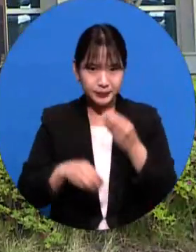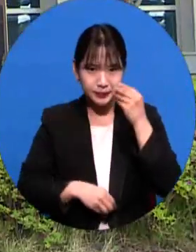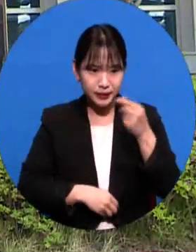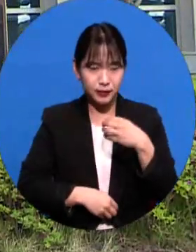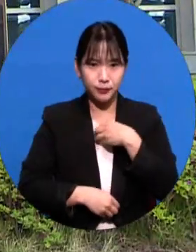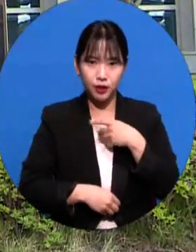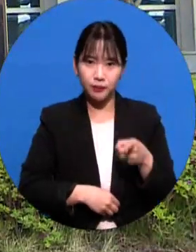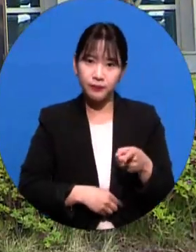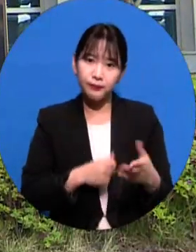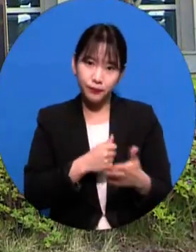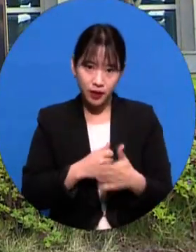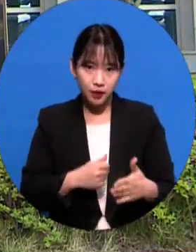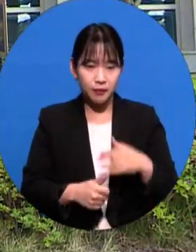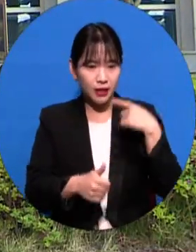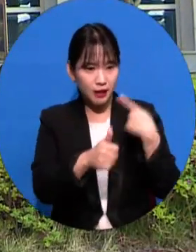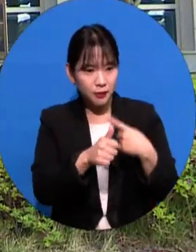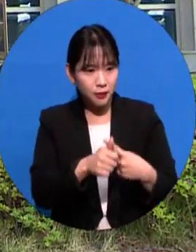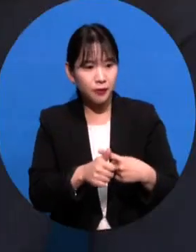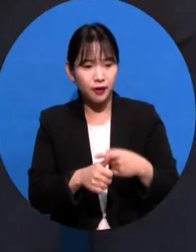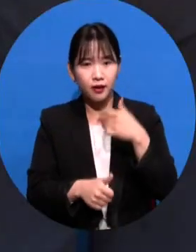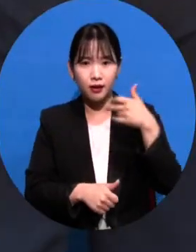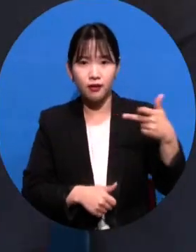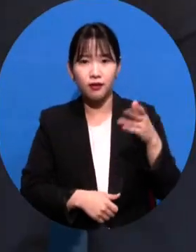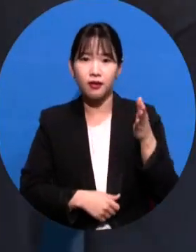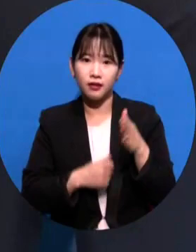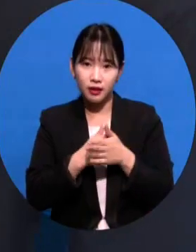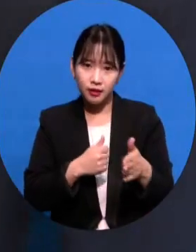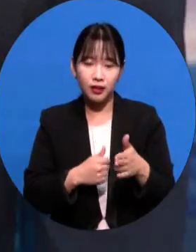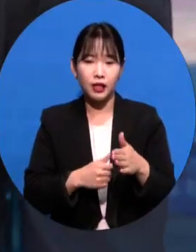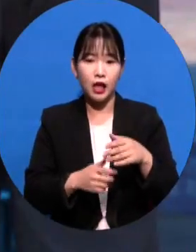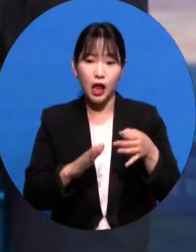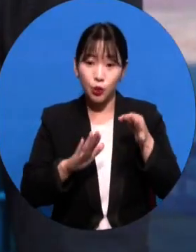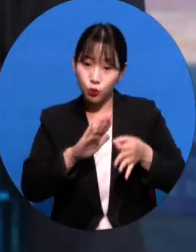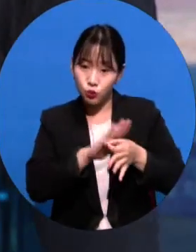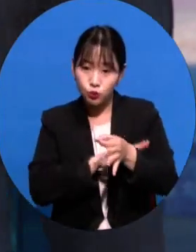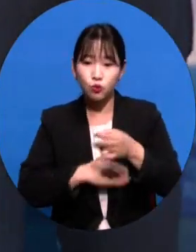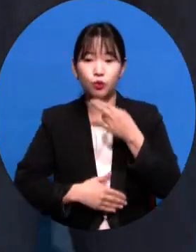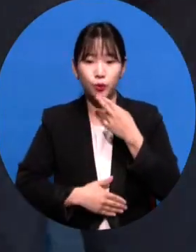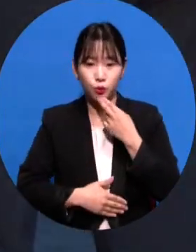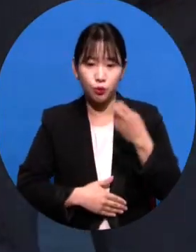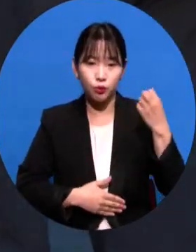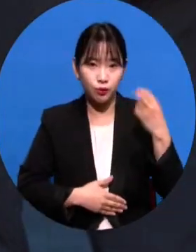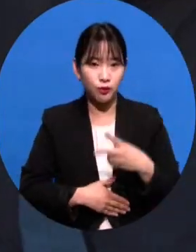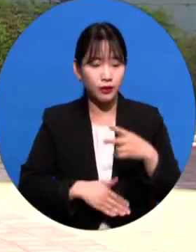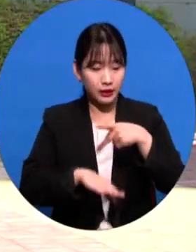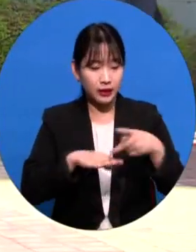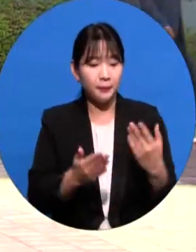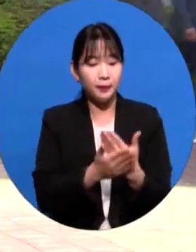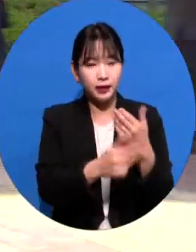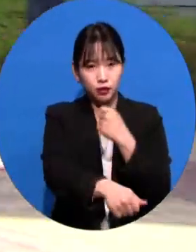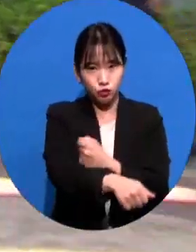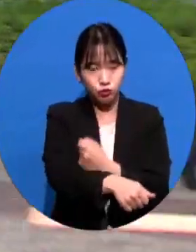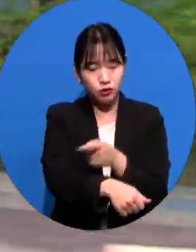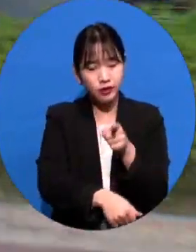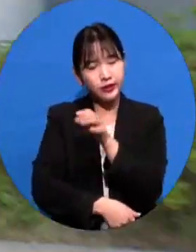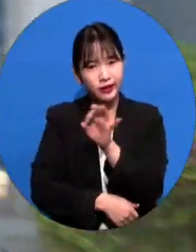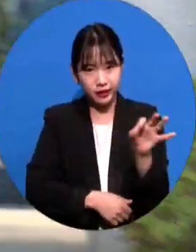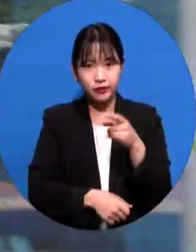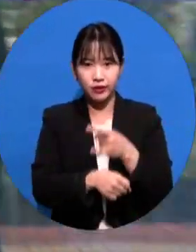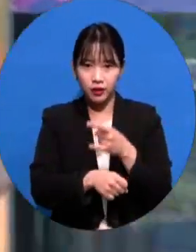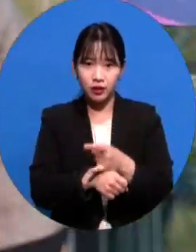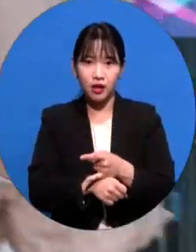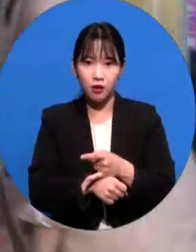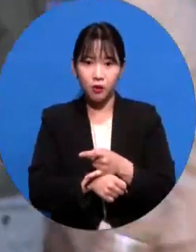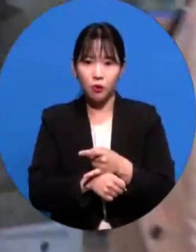시킬 수 있다는 점에서 비난 가능성이 높다 면서도 금품수수 정황에 없거나 신안군에 발전에 기여한 점 등을 감안했다 고